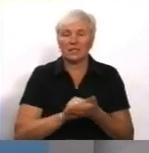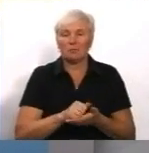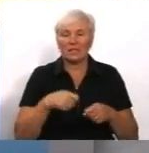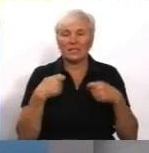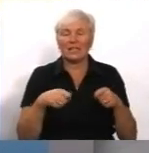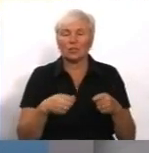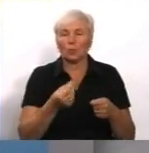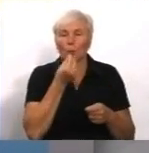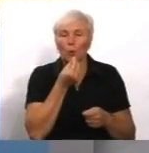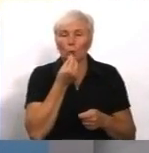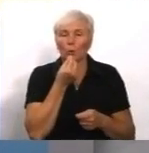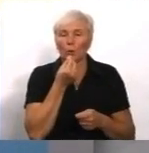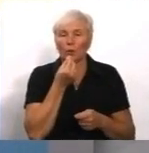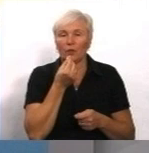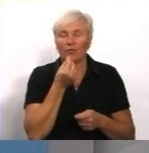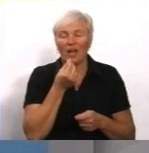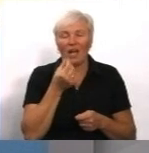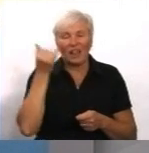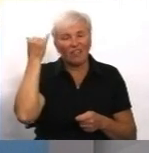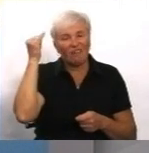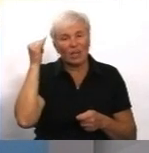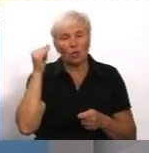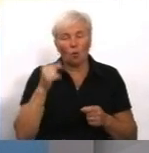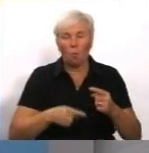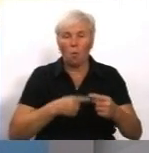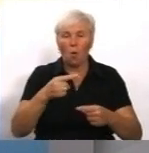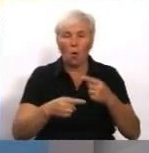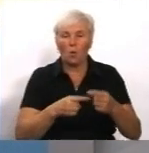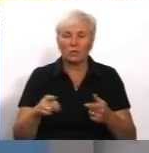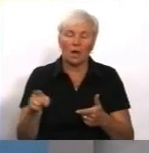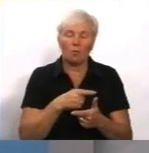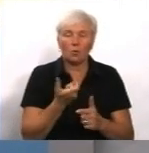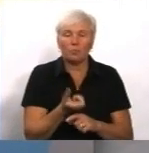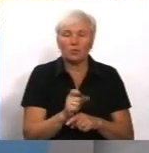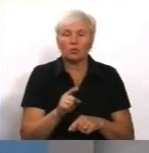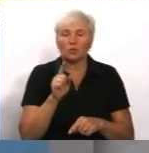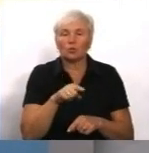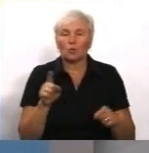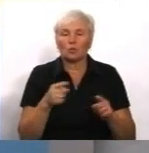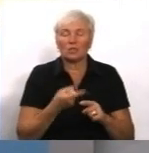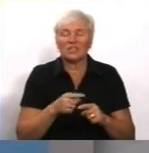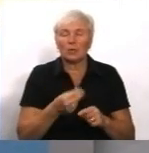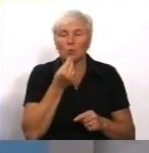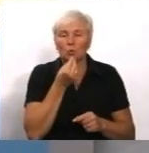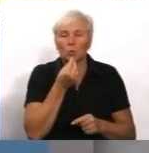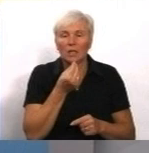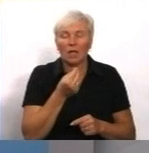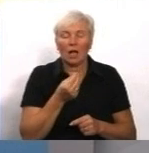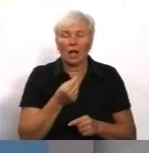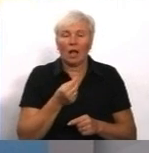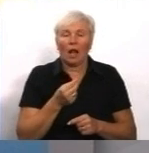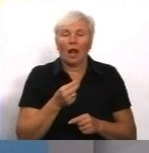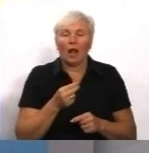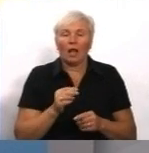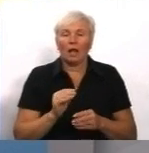продуктів тваринного походження, або більше того, це зараз всі продукти харчування. До продуктів